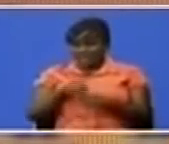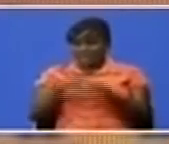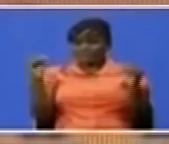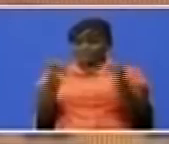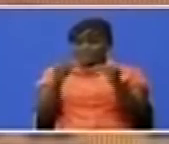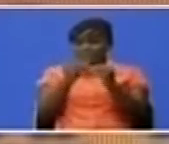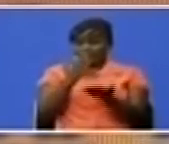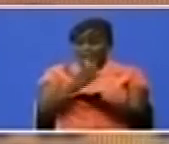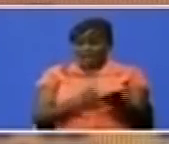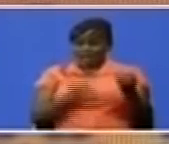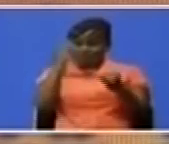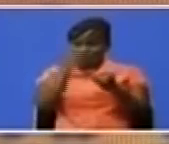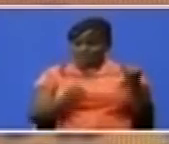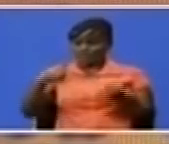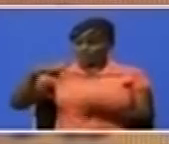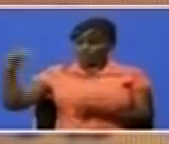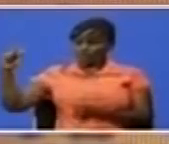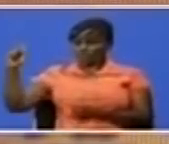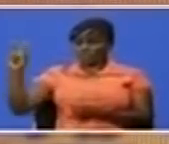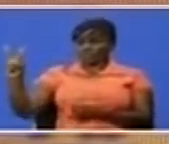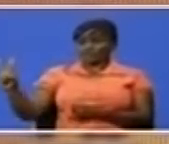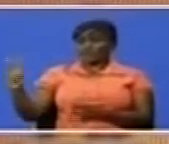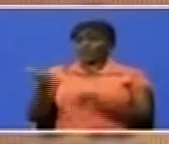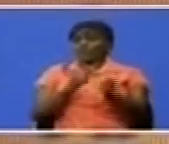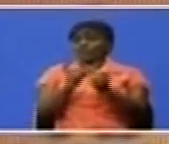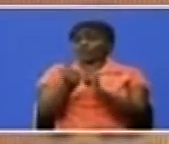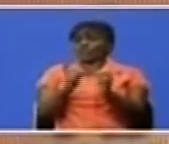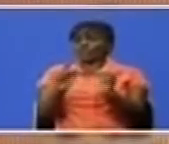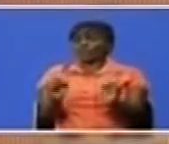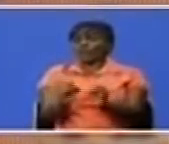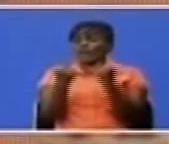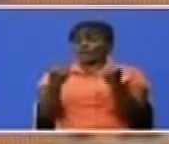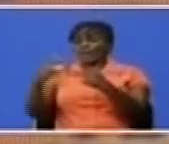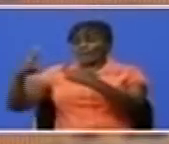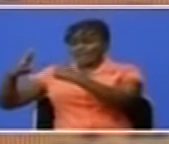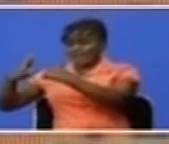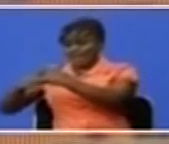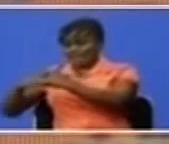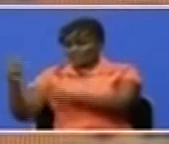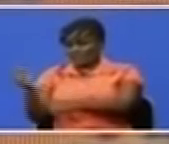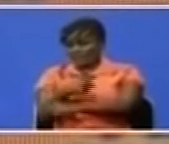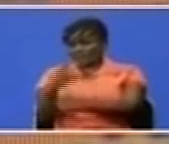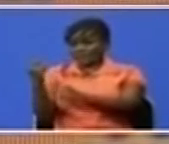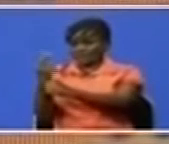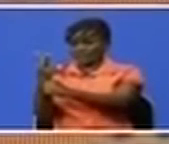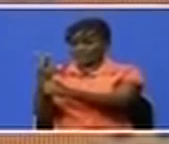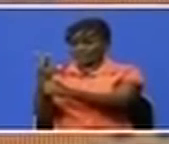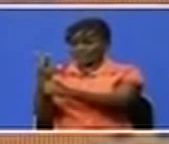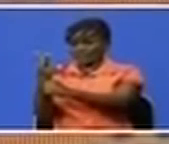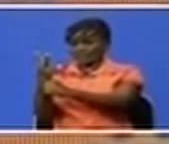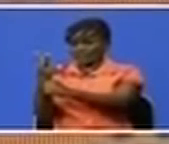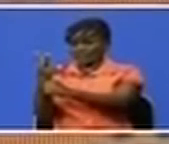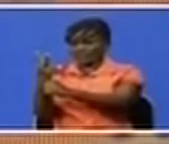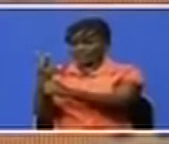nusu finali ya kombe la Go TV. Mechi hiyo itaandaliwa tarehe 9 mwezi Disemba katika uwanja wa